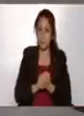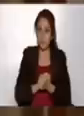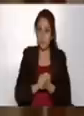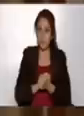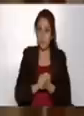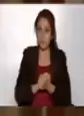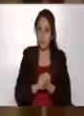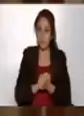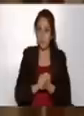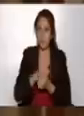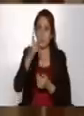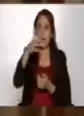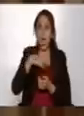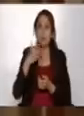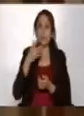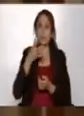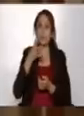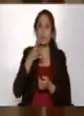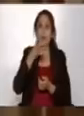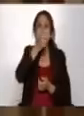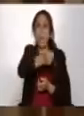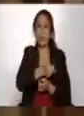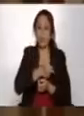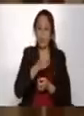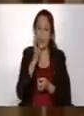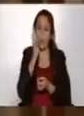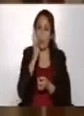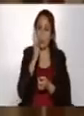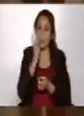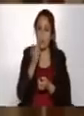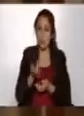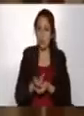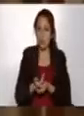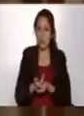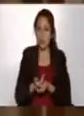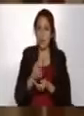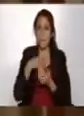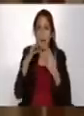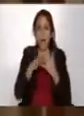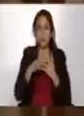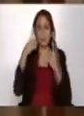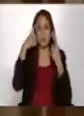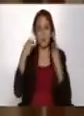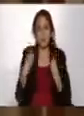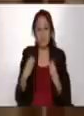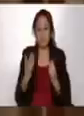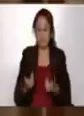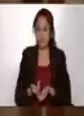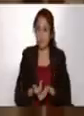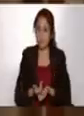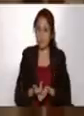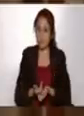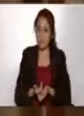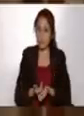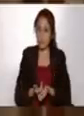على، انا كنت بتاكله، لان بعد خمس شهور بهدله قلت يعني ربنا هداه هيعترف او هيقول سامحوني